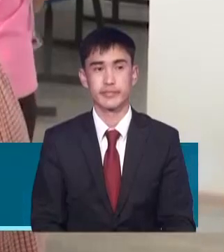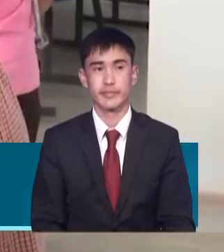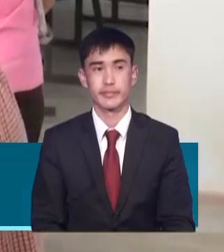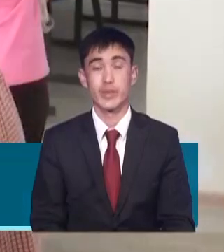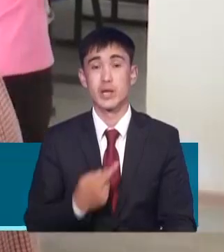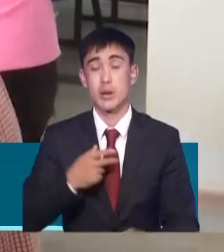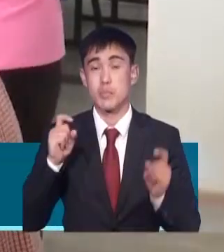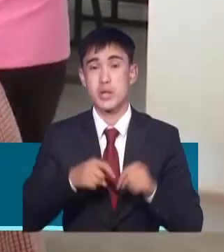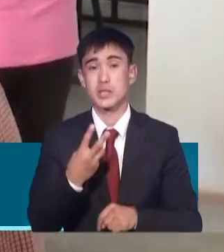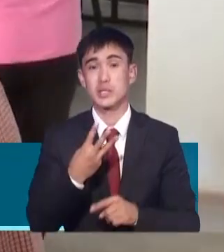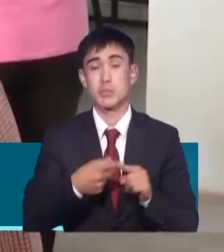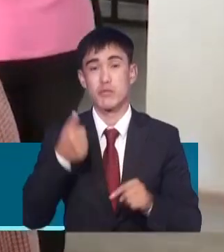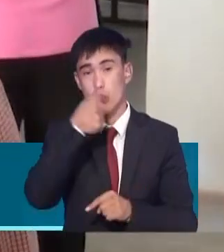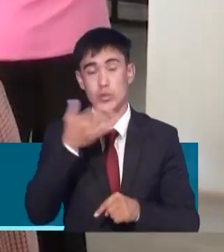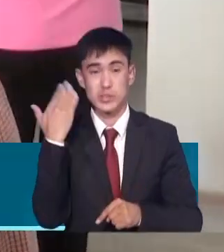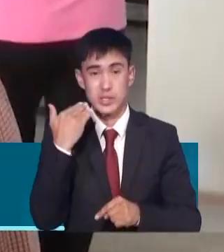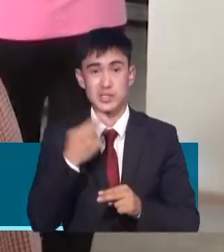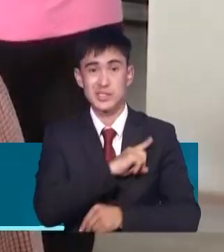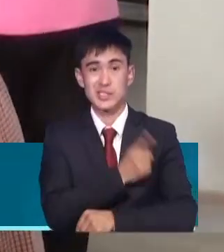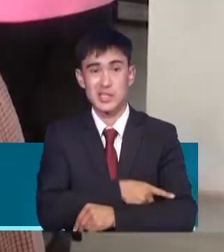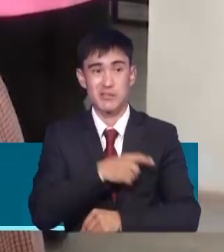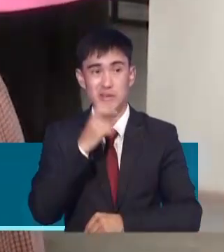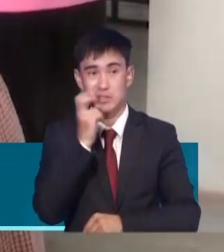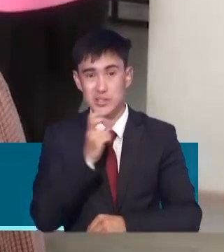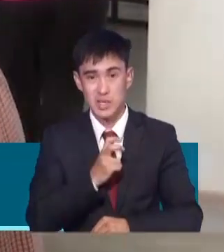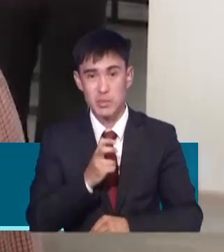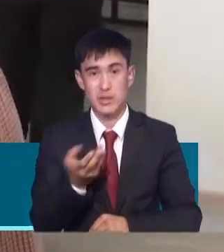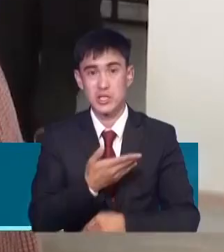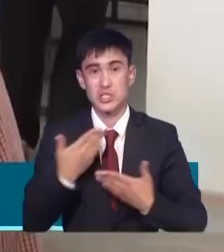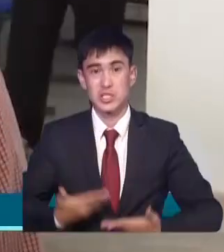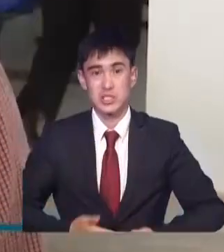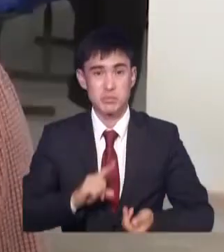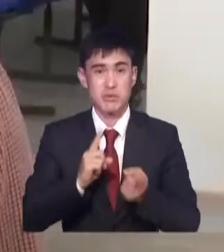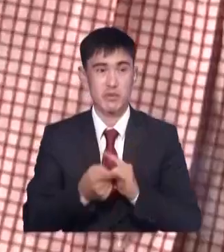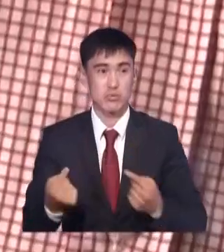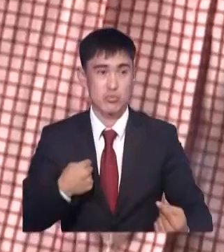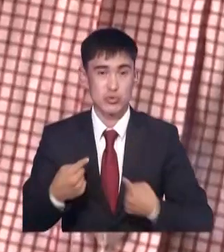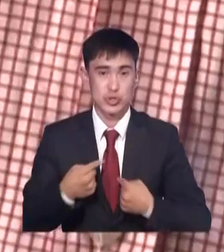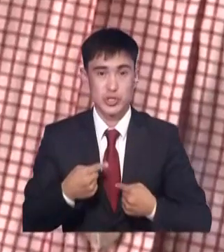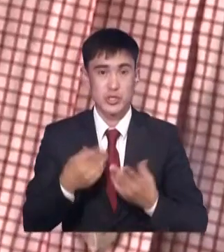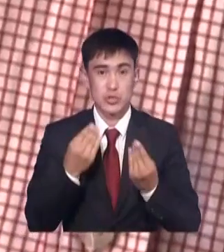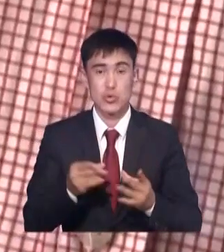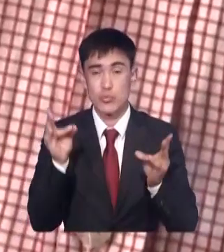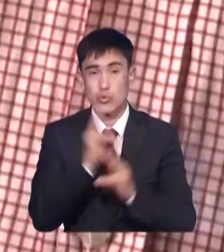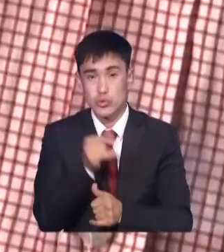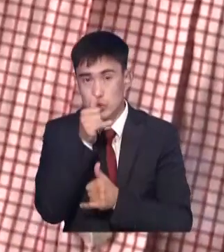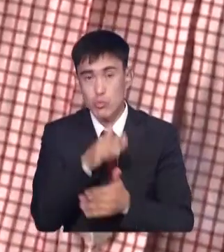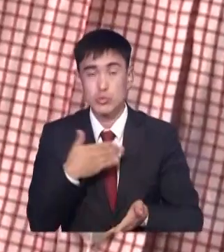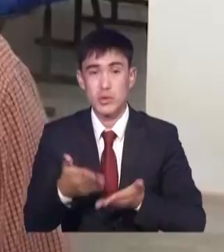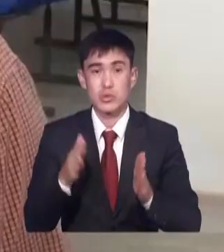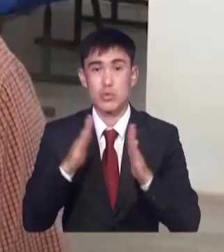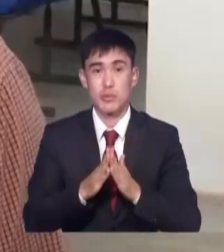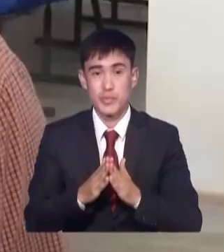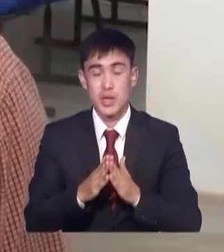Я переехал сюда 3,5 года. Из-за сильного и неприятного запаха наша жизнь превратилась в мучение. Ни днем, ни ночью невозможно находиться